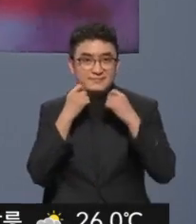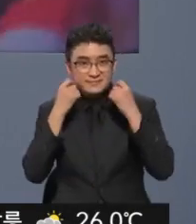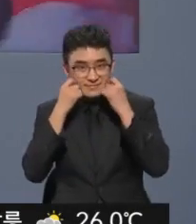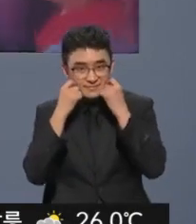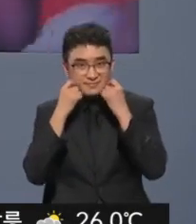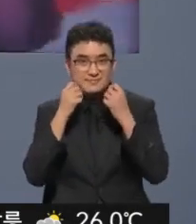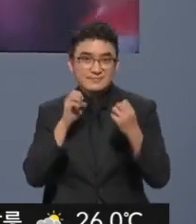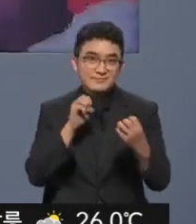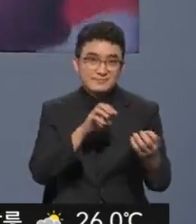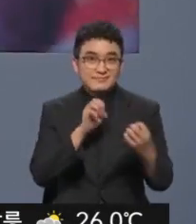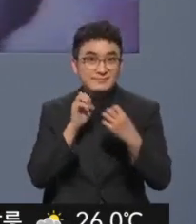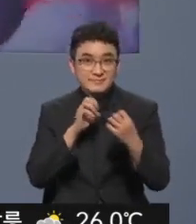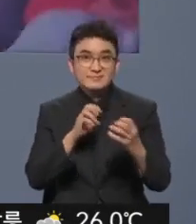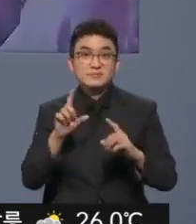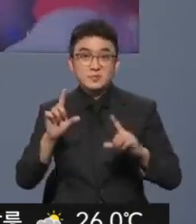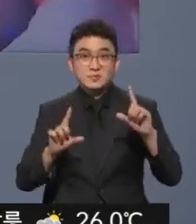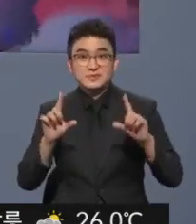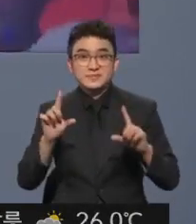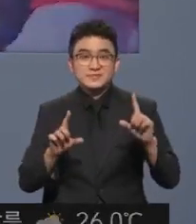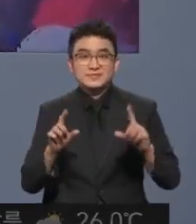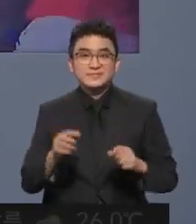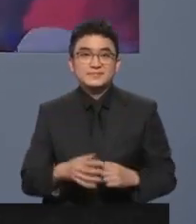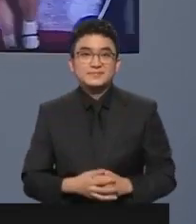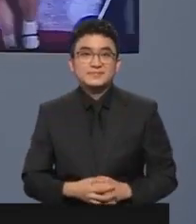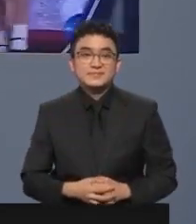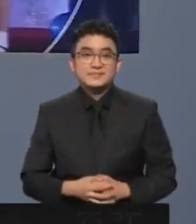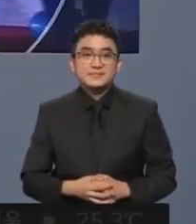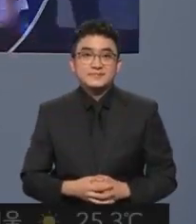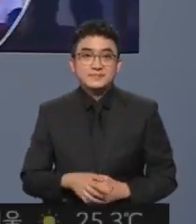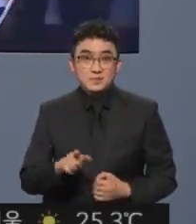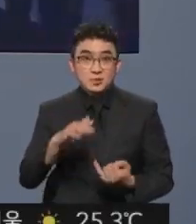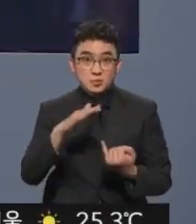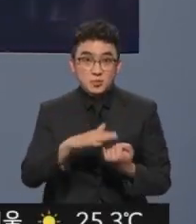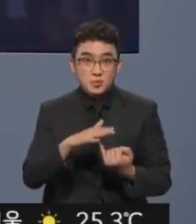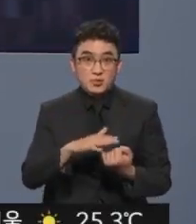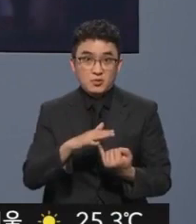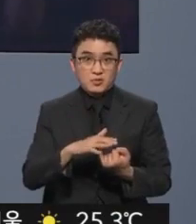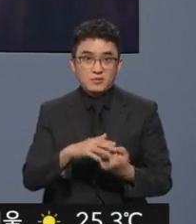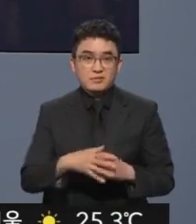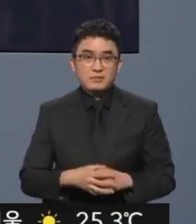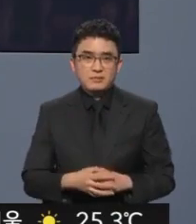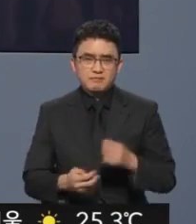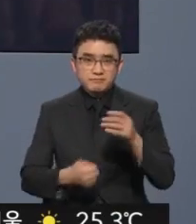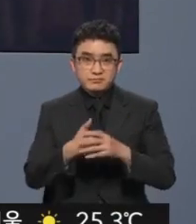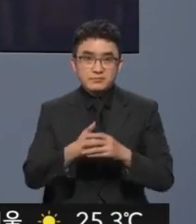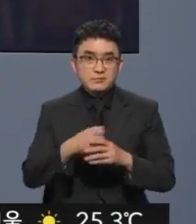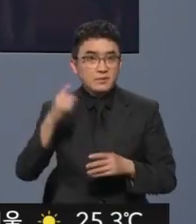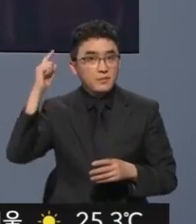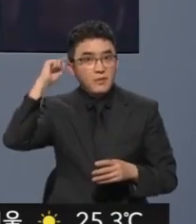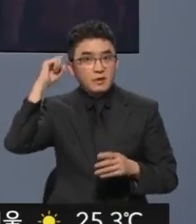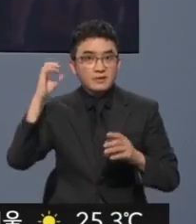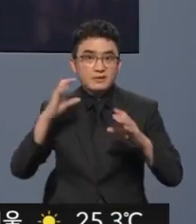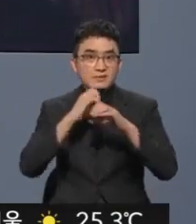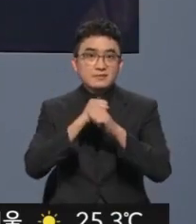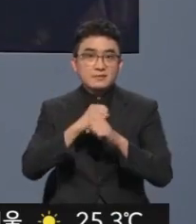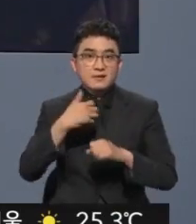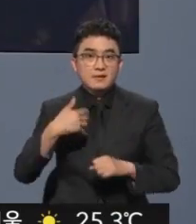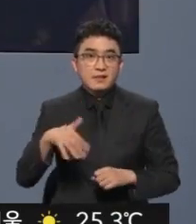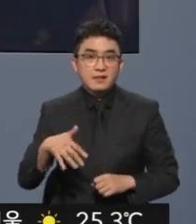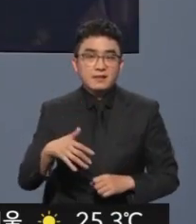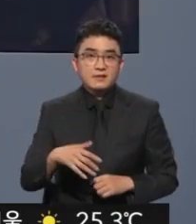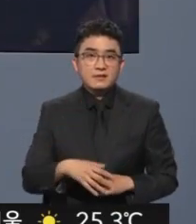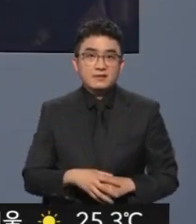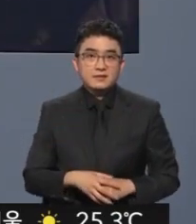대화를 하는 모습 보였고요 또이 소년은 다른 아이들과 잘 유일하게 머리를 묶지 않고 또 혼자